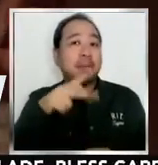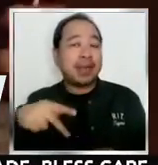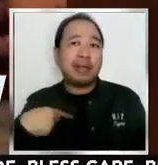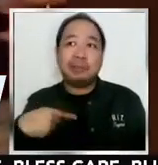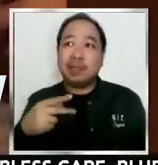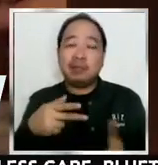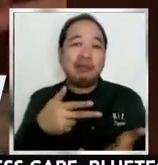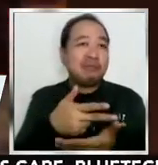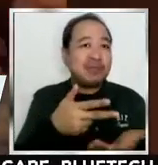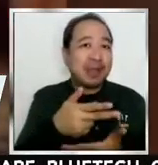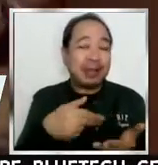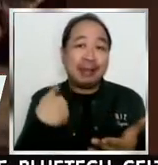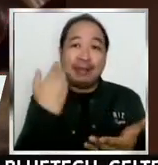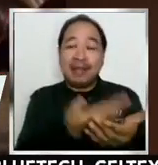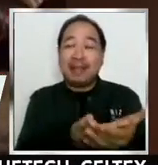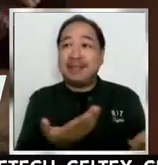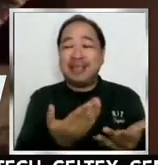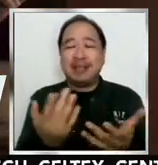dito.